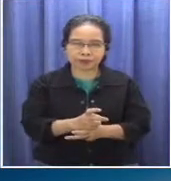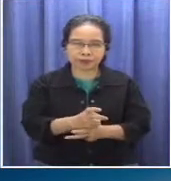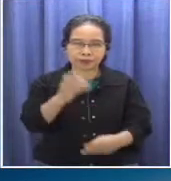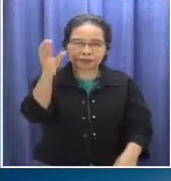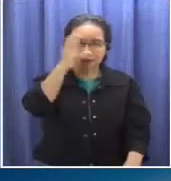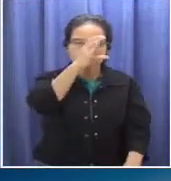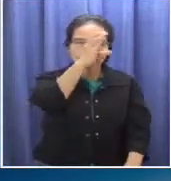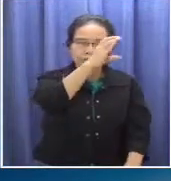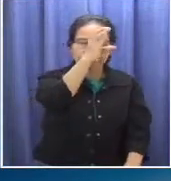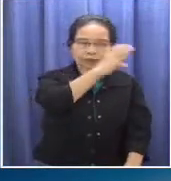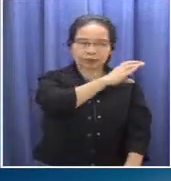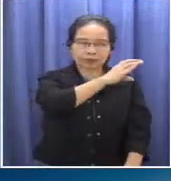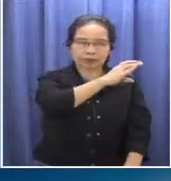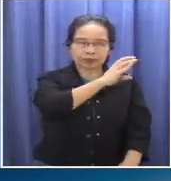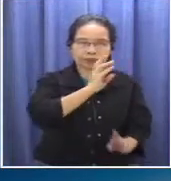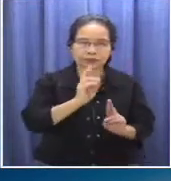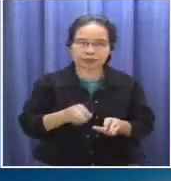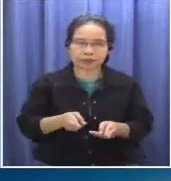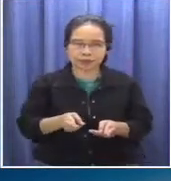naghahanap ng sagot,